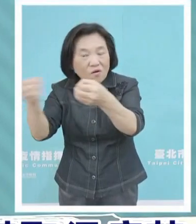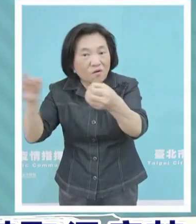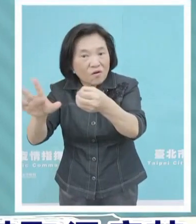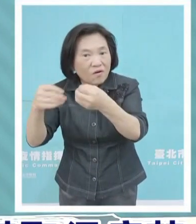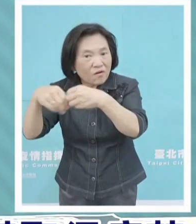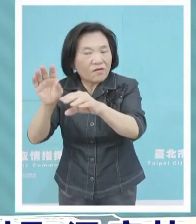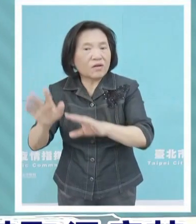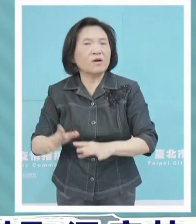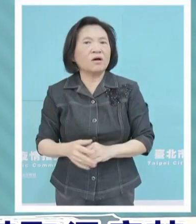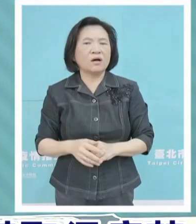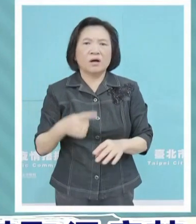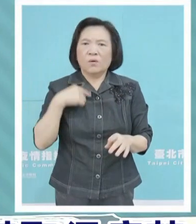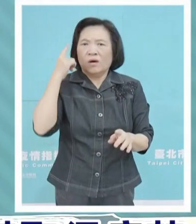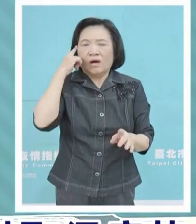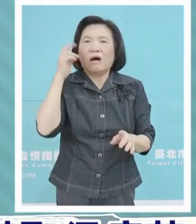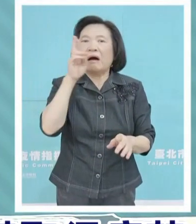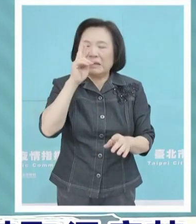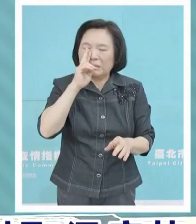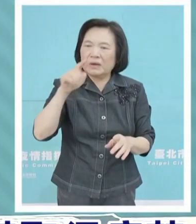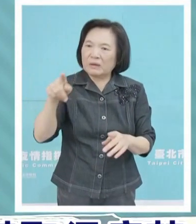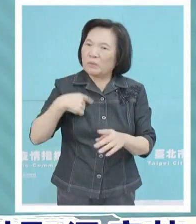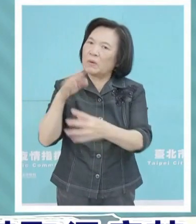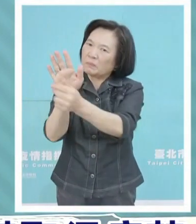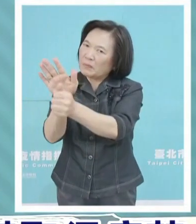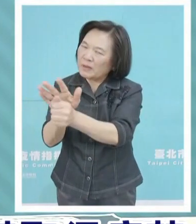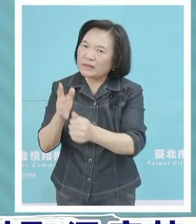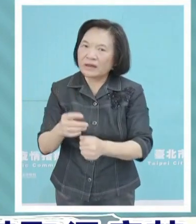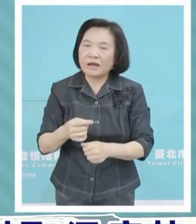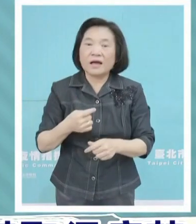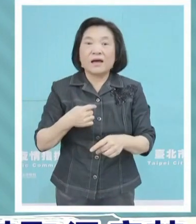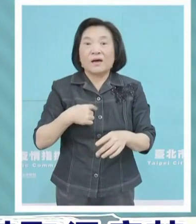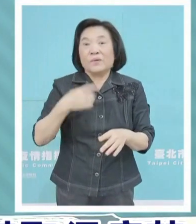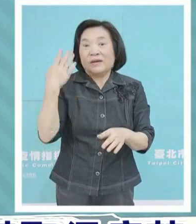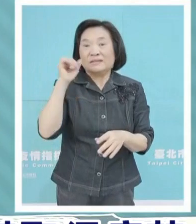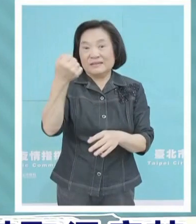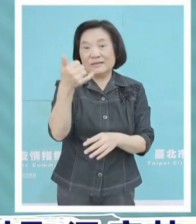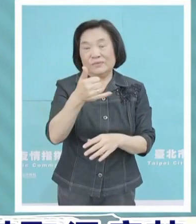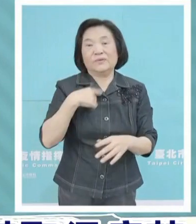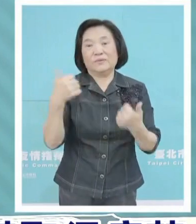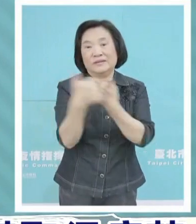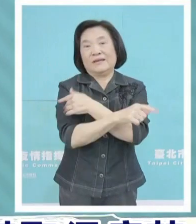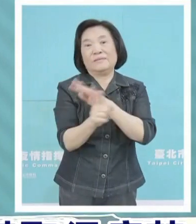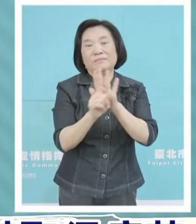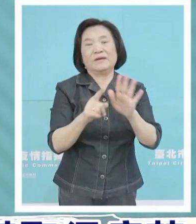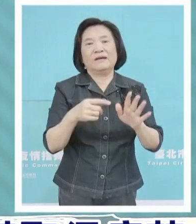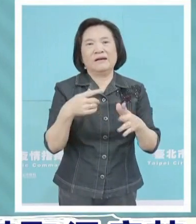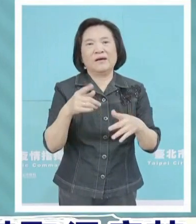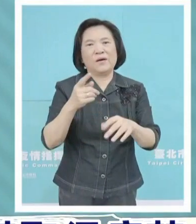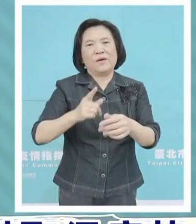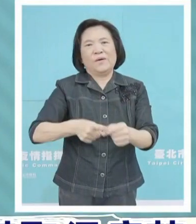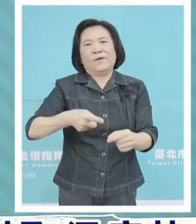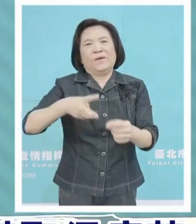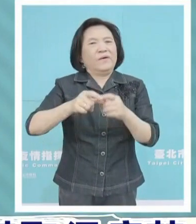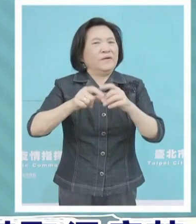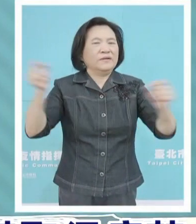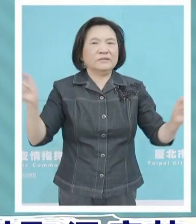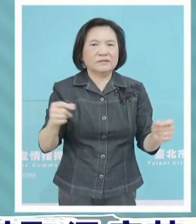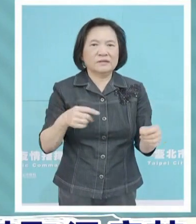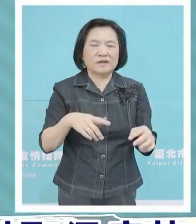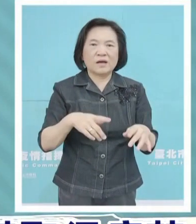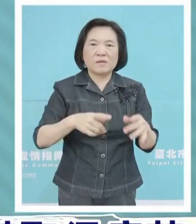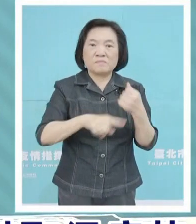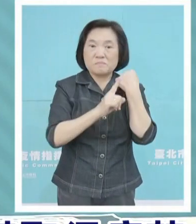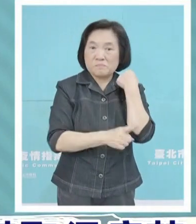合法的不合法的我们心里都有一把尺，能做的不能做的，在我担任副市长之后，我相